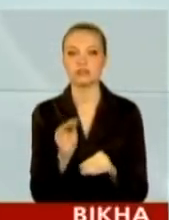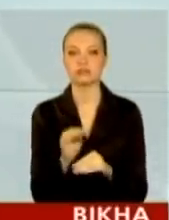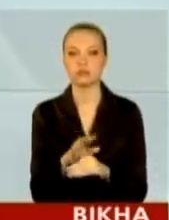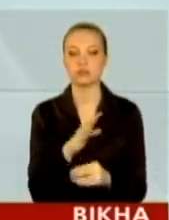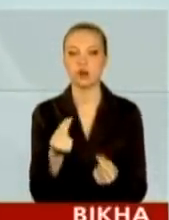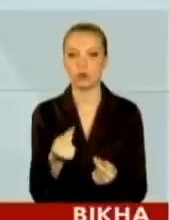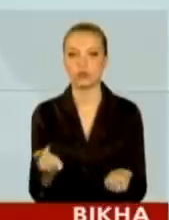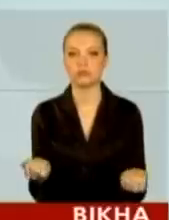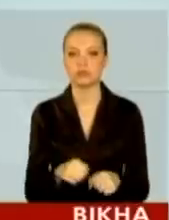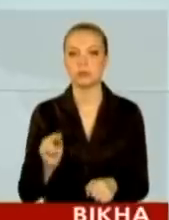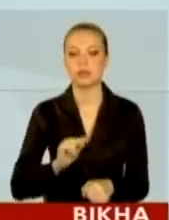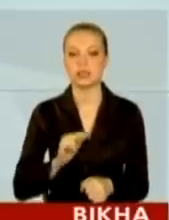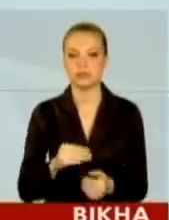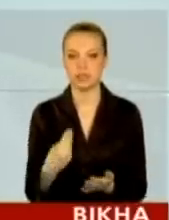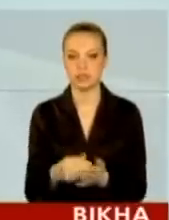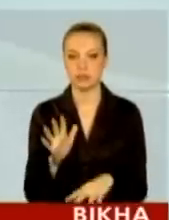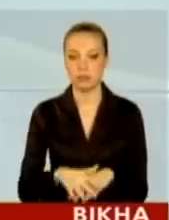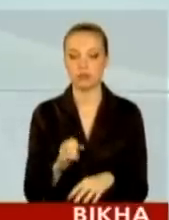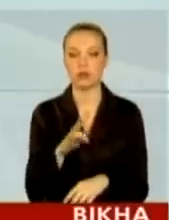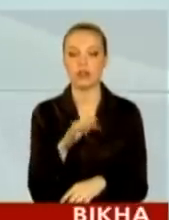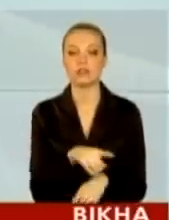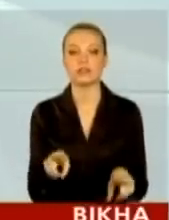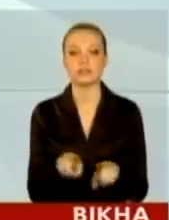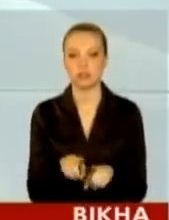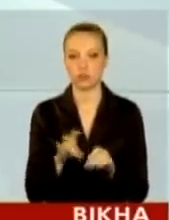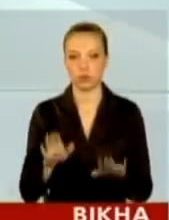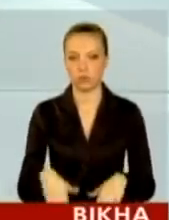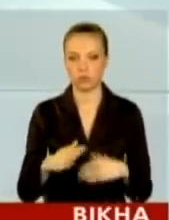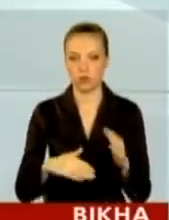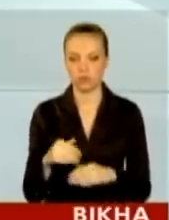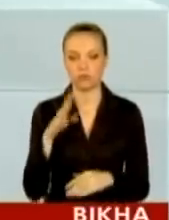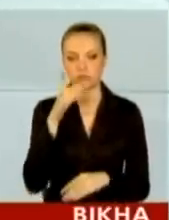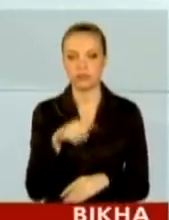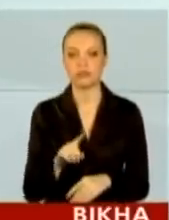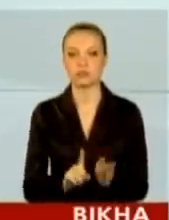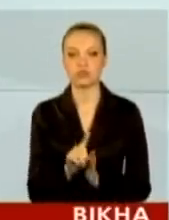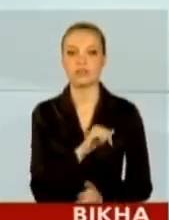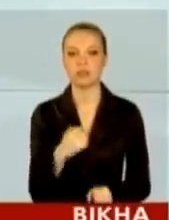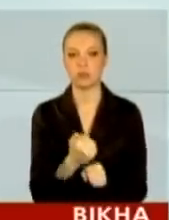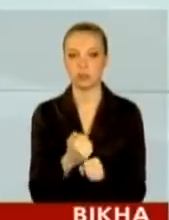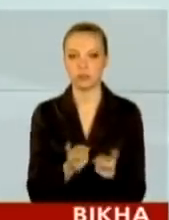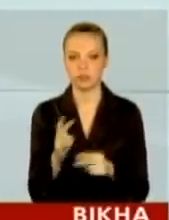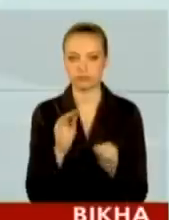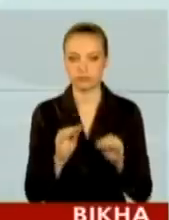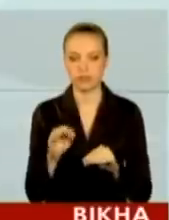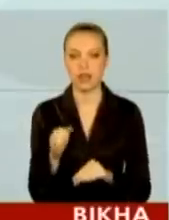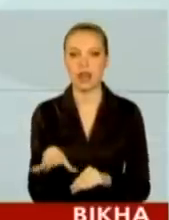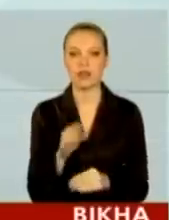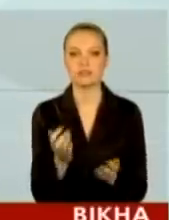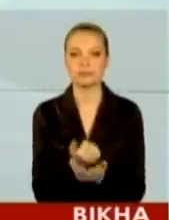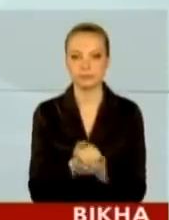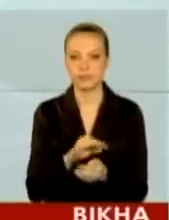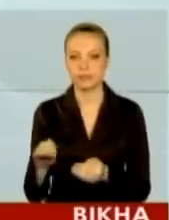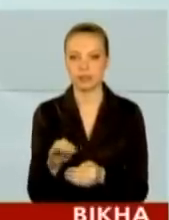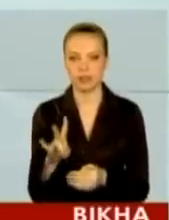гроші, обіграла працівниця фінустанови. Та вони все одно не опускають рук. Хлопчик навіть взявся самотужки робити аплікації, а все вторговане відкладає